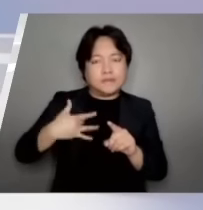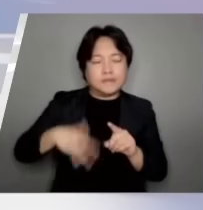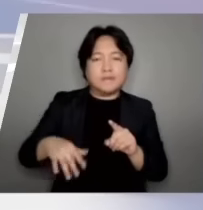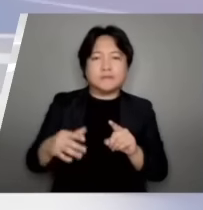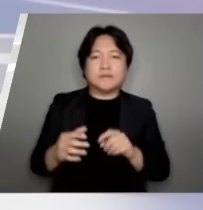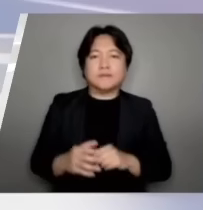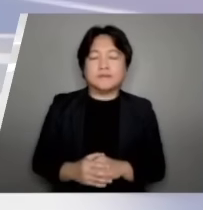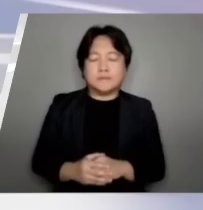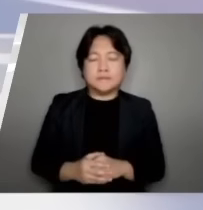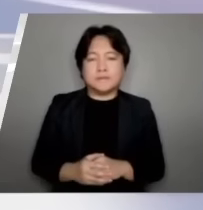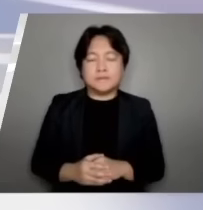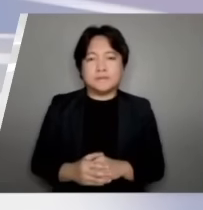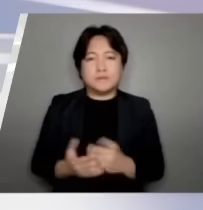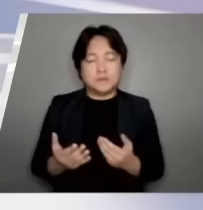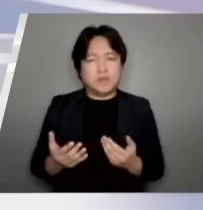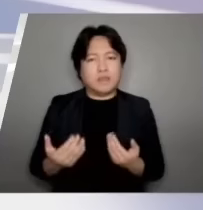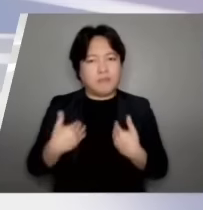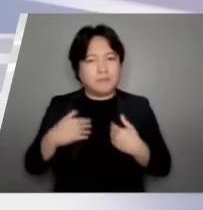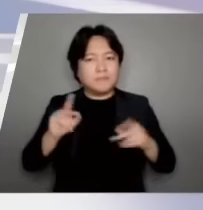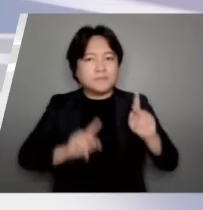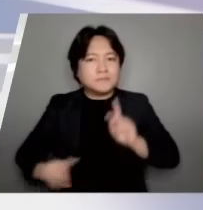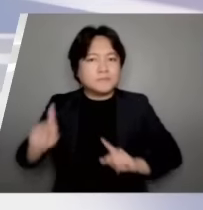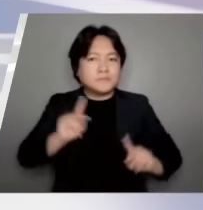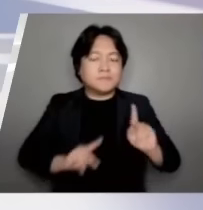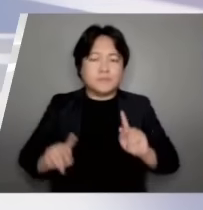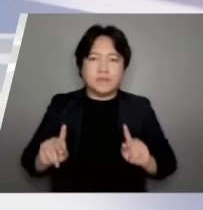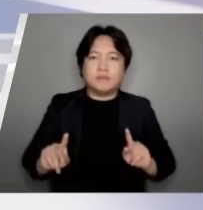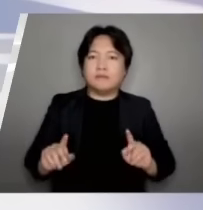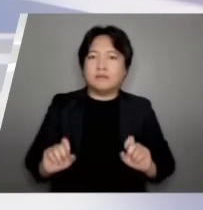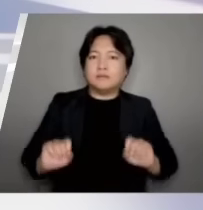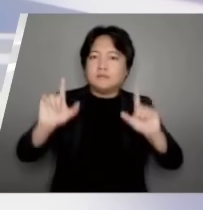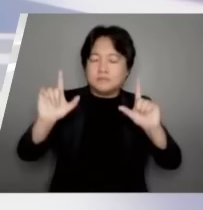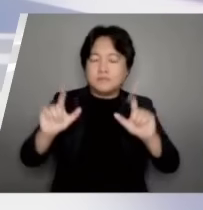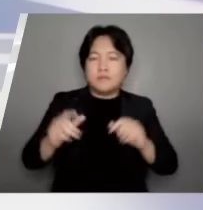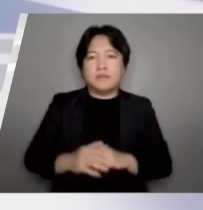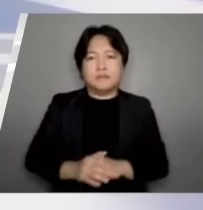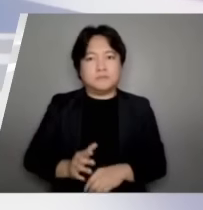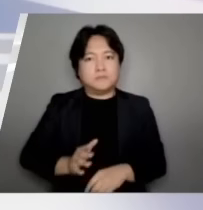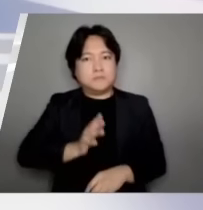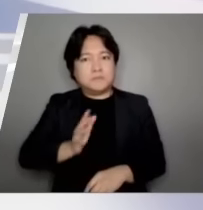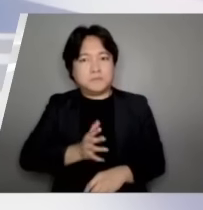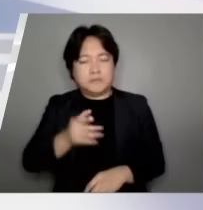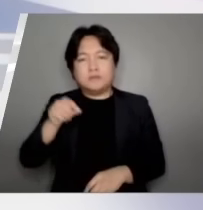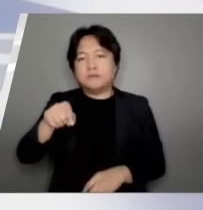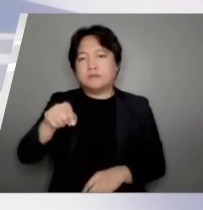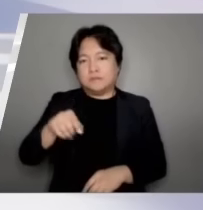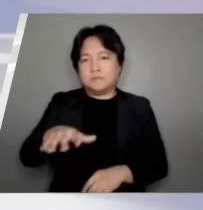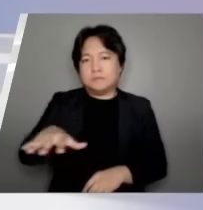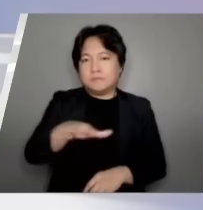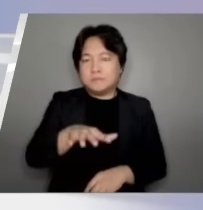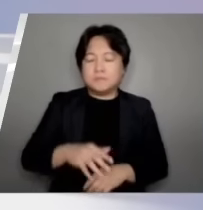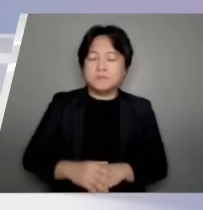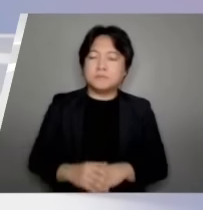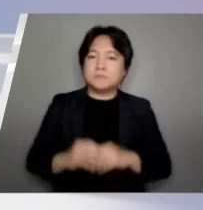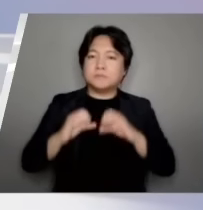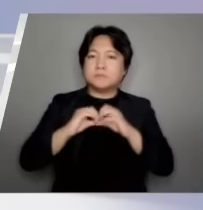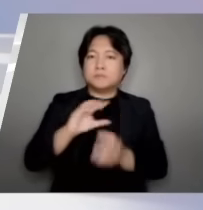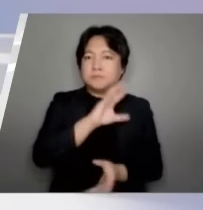There will be a live performance woven into the facade ng ating pavilion. Para sa GMA Integrated